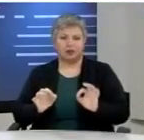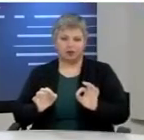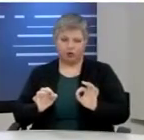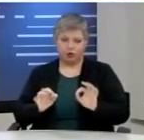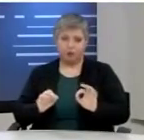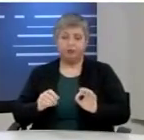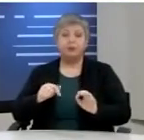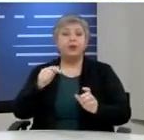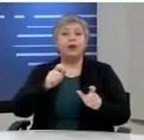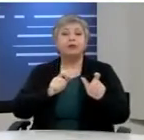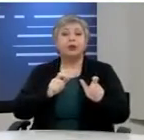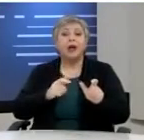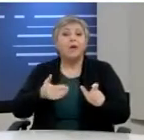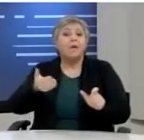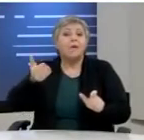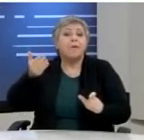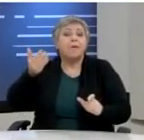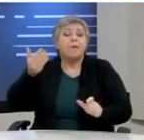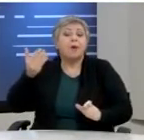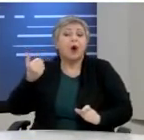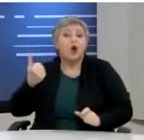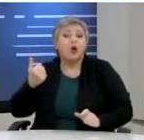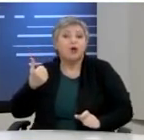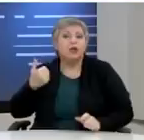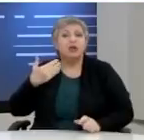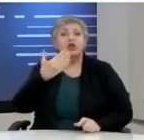Πρώην Γιουγκοσλαβική Δημοκρατία της Μακεδονίας.